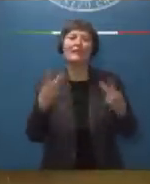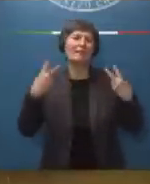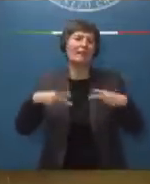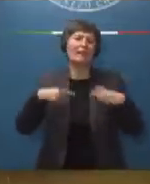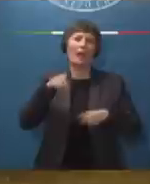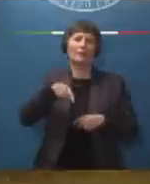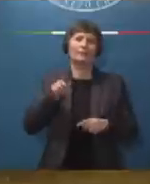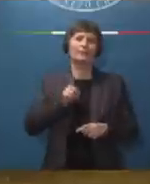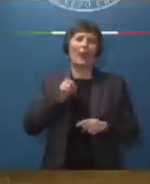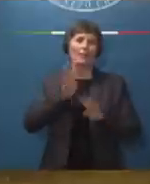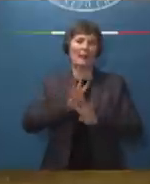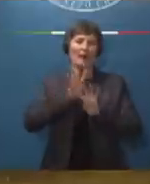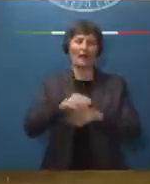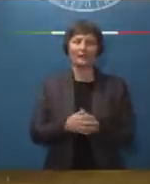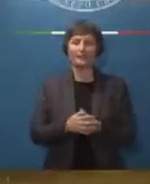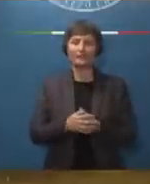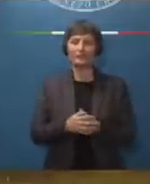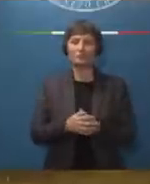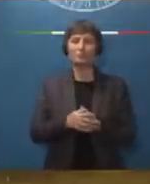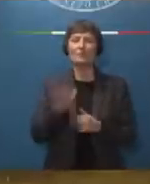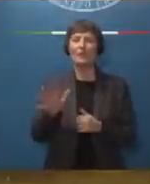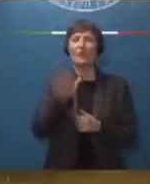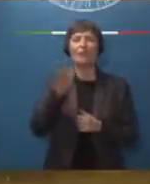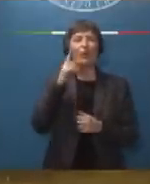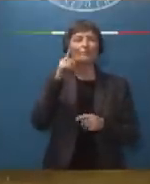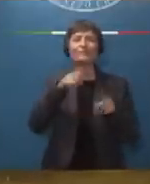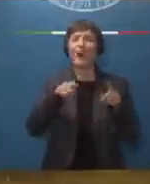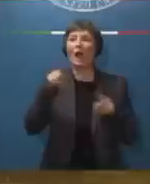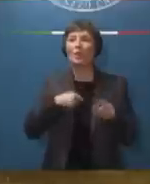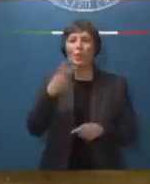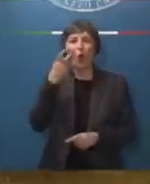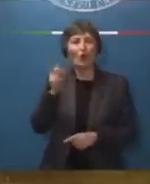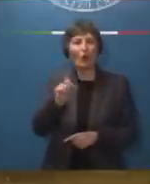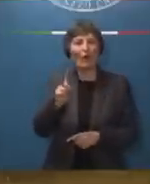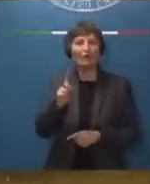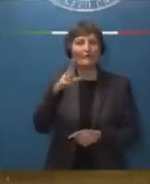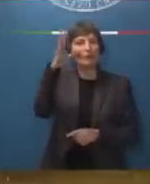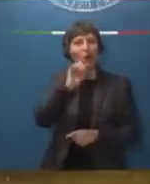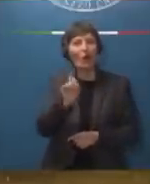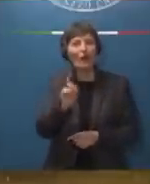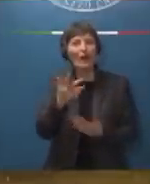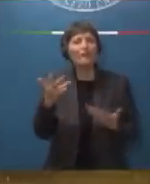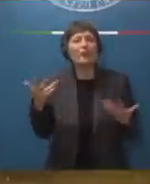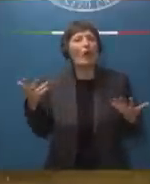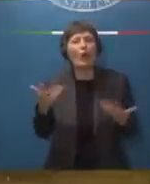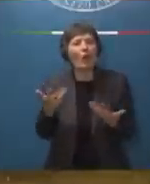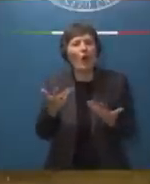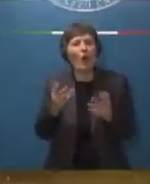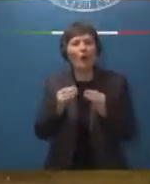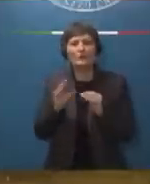nostri militari Forse qualcuno non ha visto cos'è non ha capito cos'è l'aggressione russa forse